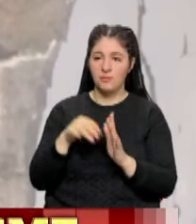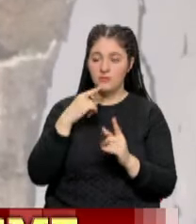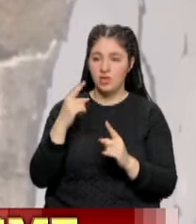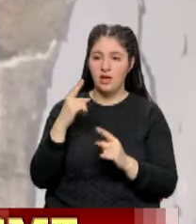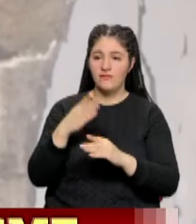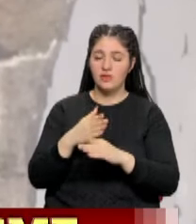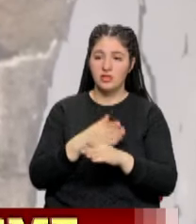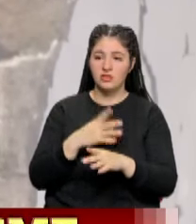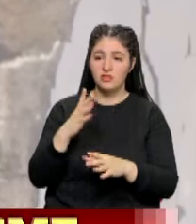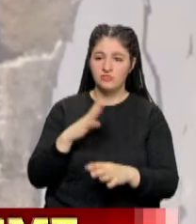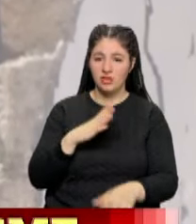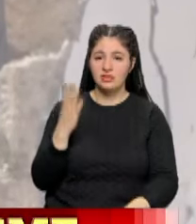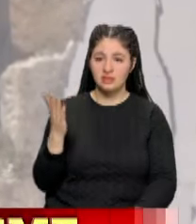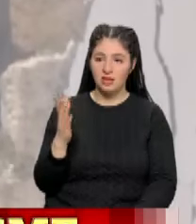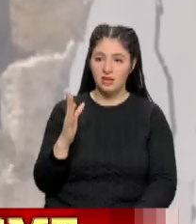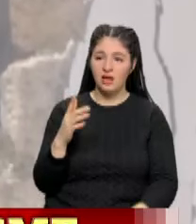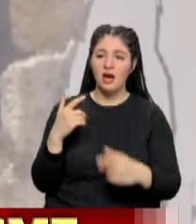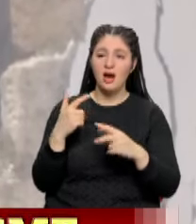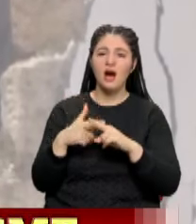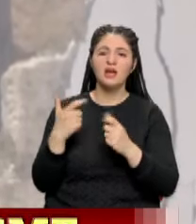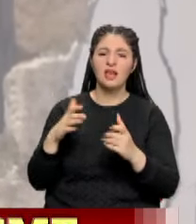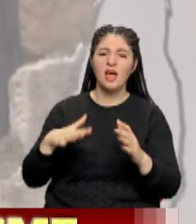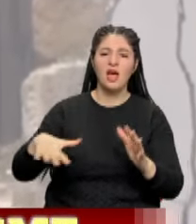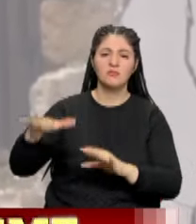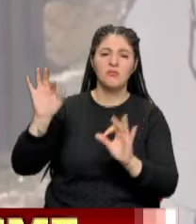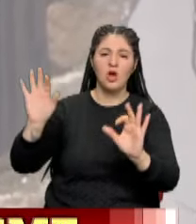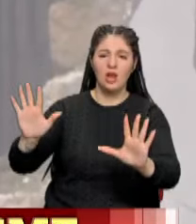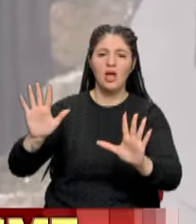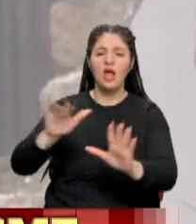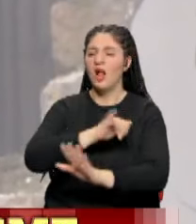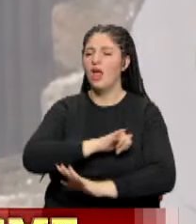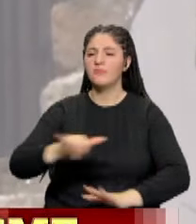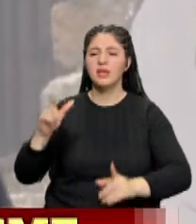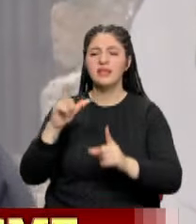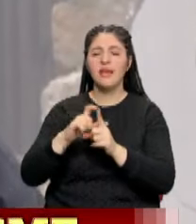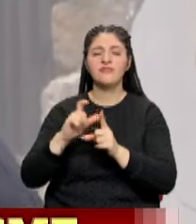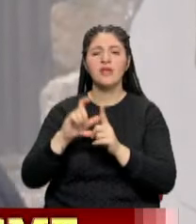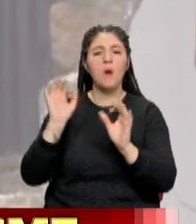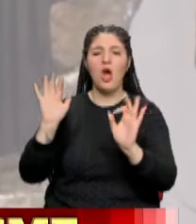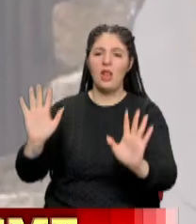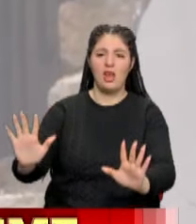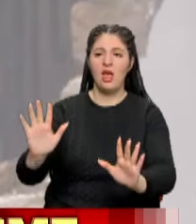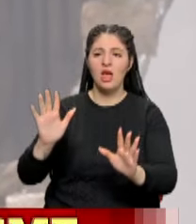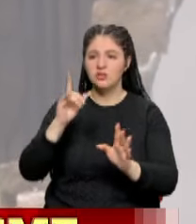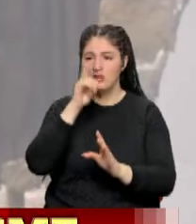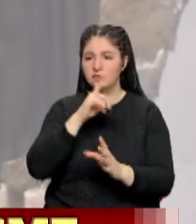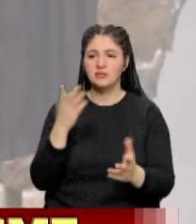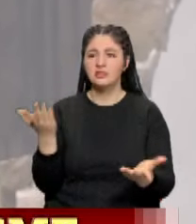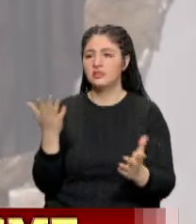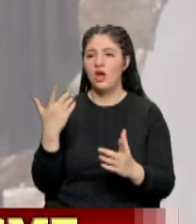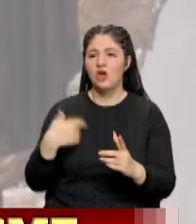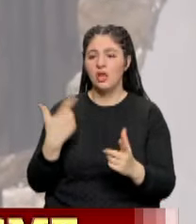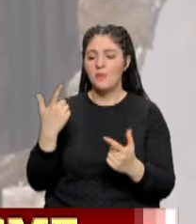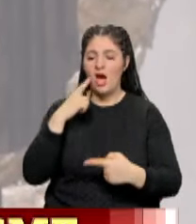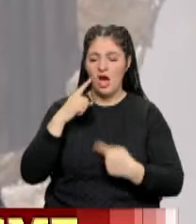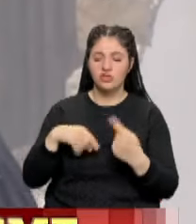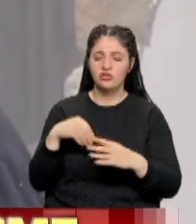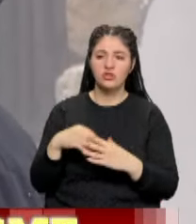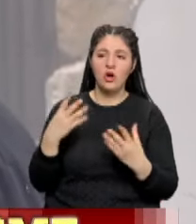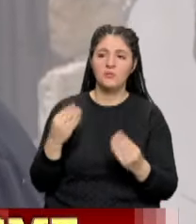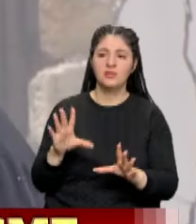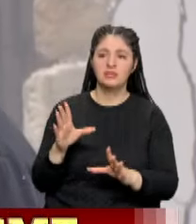düşünen yurttaşlarımız varsa, Antakya'nın her yeri böyle. Defne'nin her yeri böyle. Dolayısıyla özel bir arayış